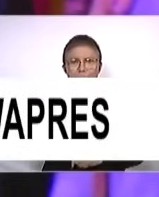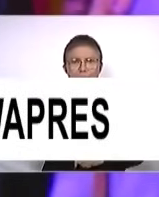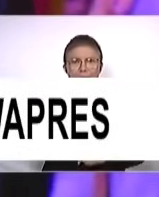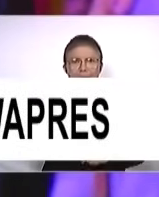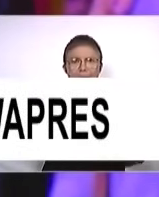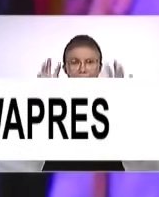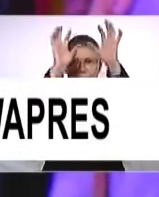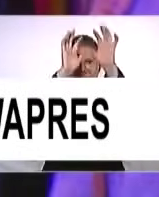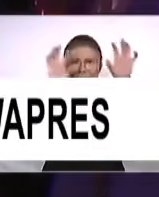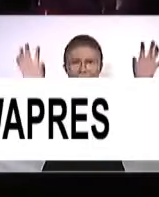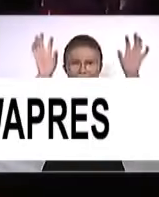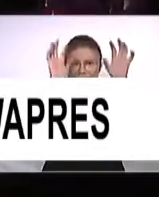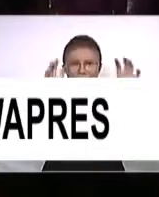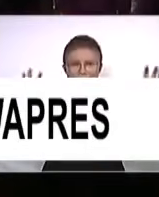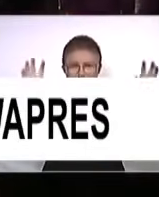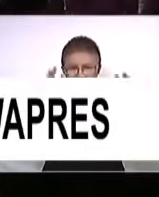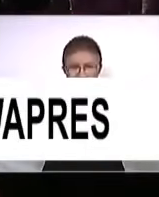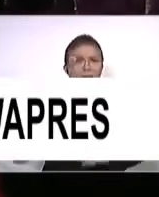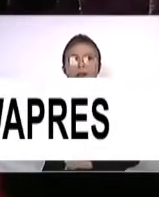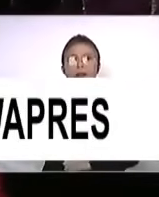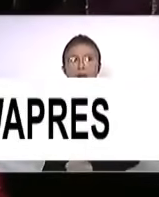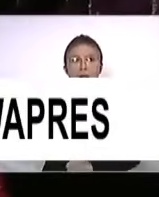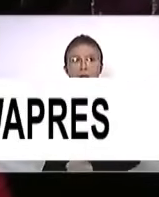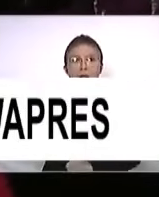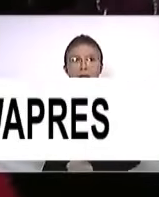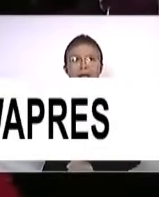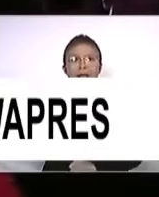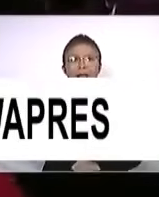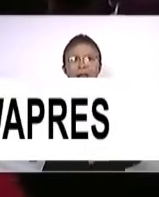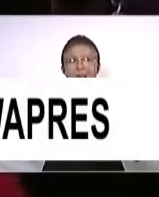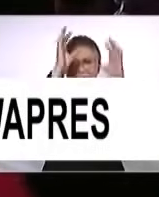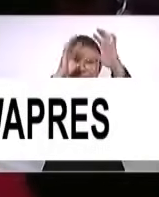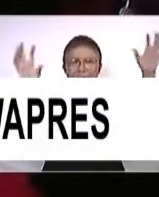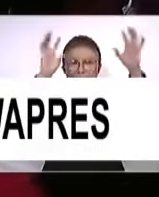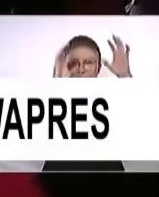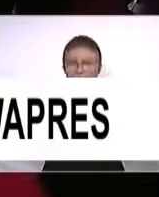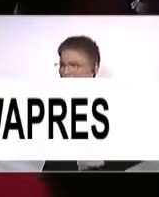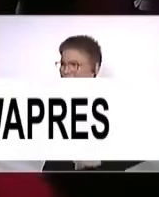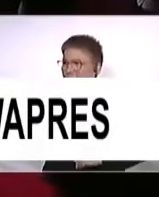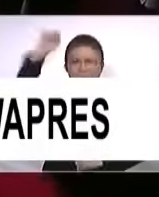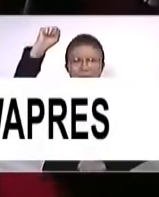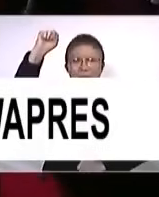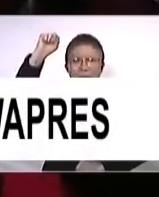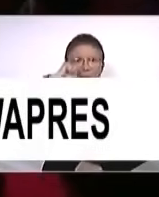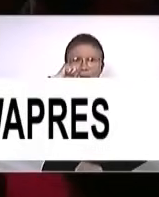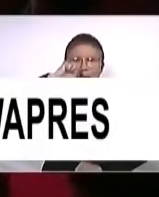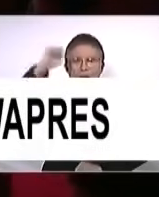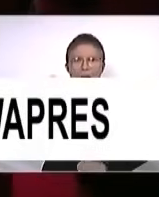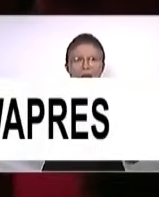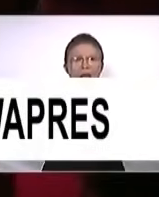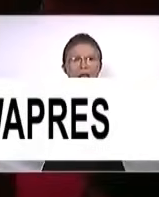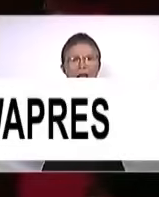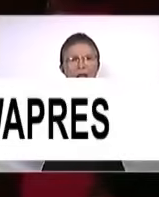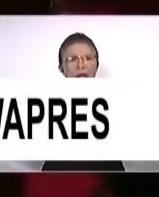mencari istilah-istilah sulit gitu untuk diperdebatkan Bagaimana menurut anda Ya saya tetap meyakini itu masih akan laku karena di situlah